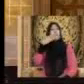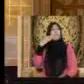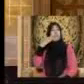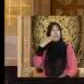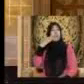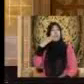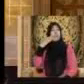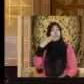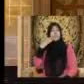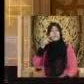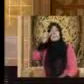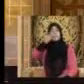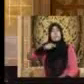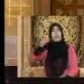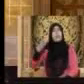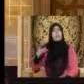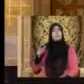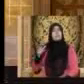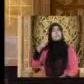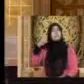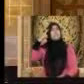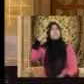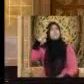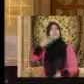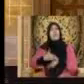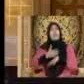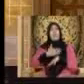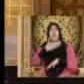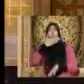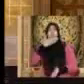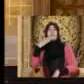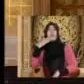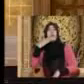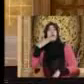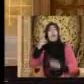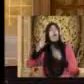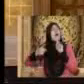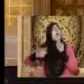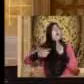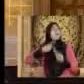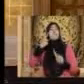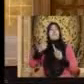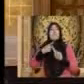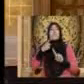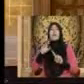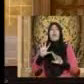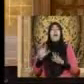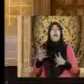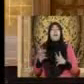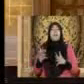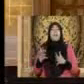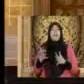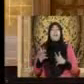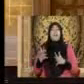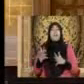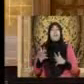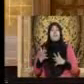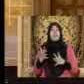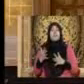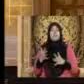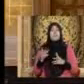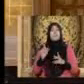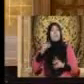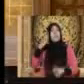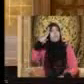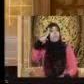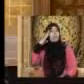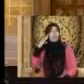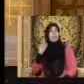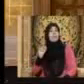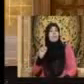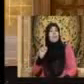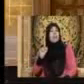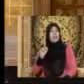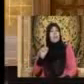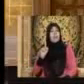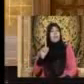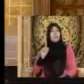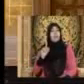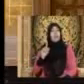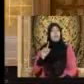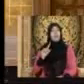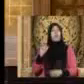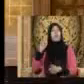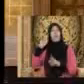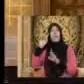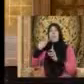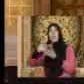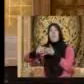مهتمة بشهر رجب باعتباره شهرا حراما من الأشهر الحرم، ثم تتوجه الهمم